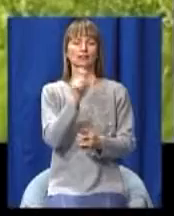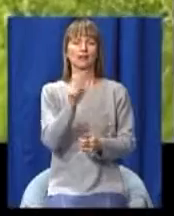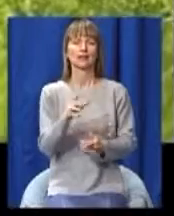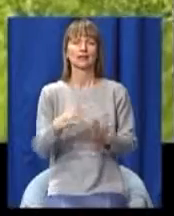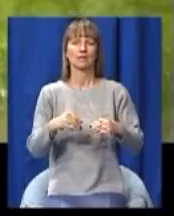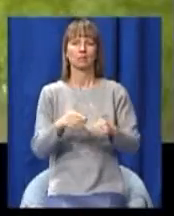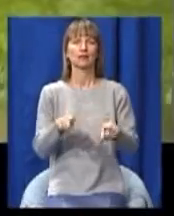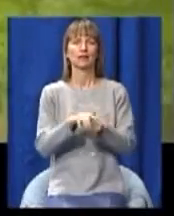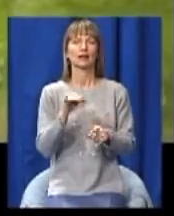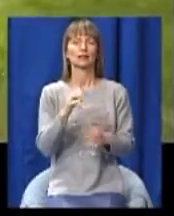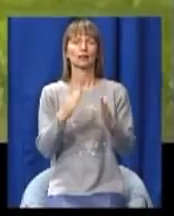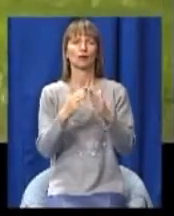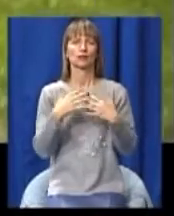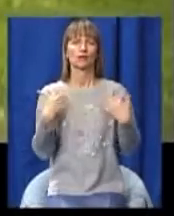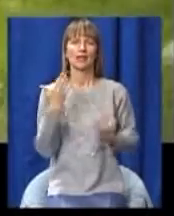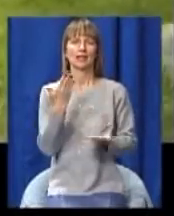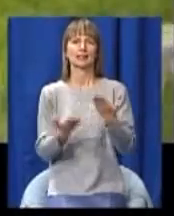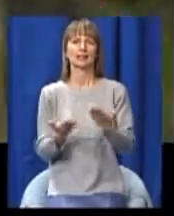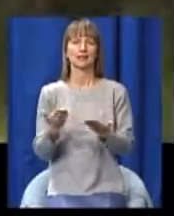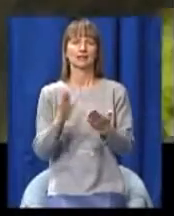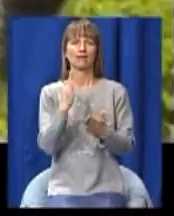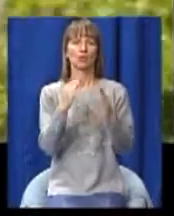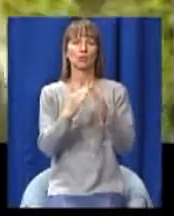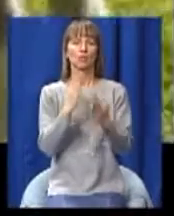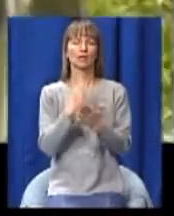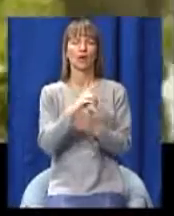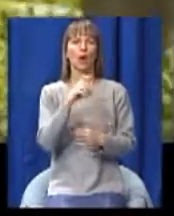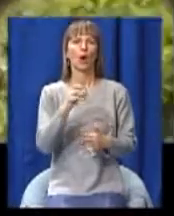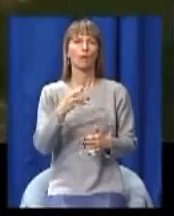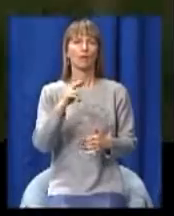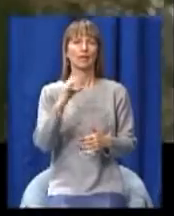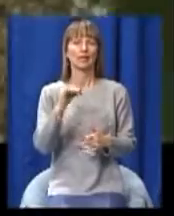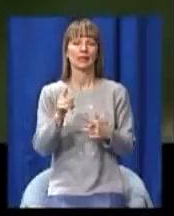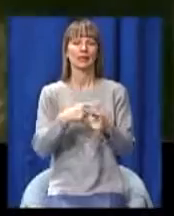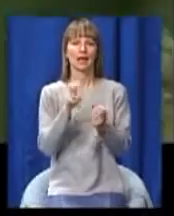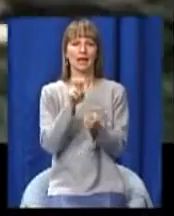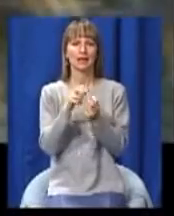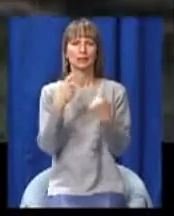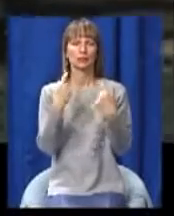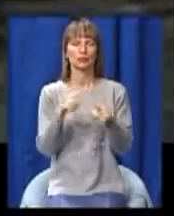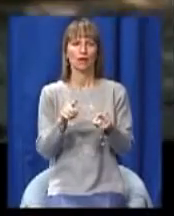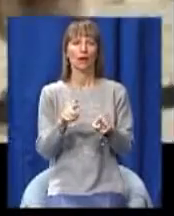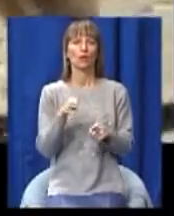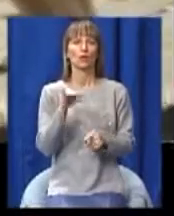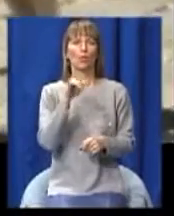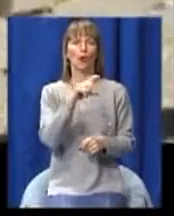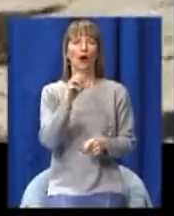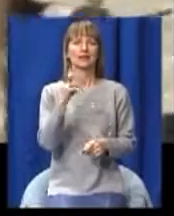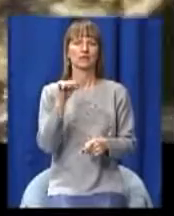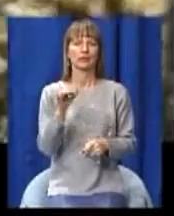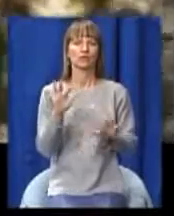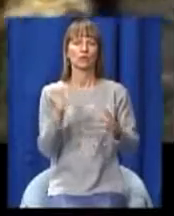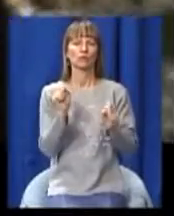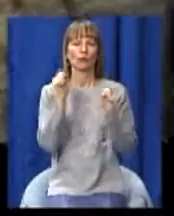з домашніми тваринами. Але якщо в будинку є хом'яки, щури або інші домашні гризуни, то у хаски раптово